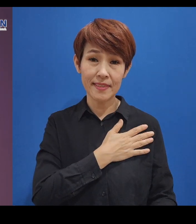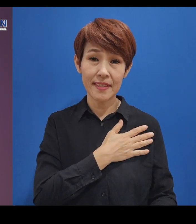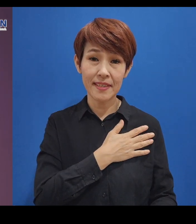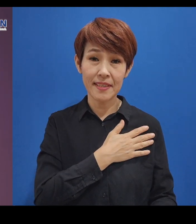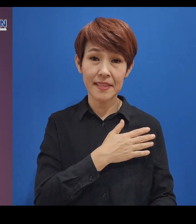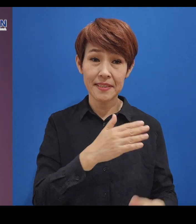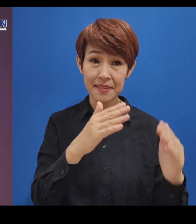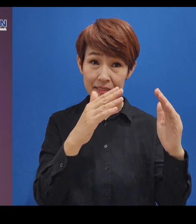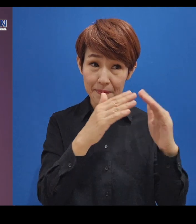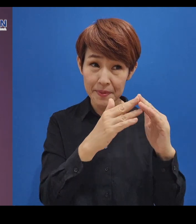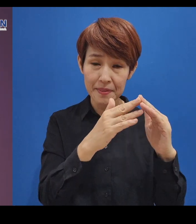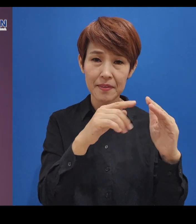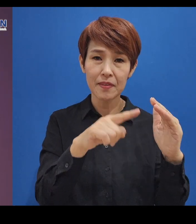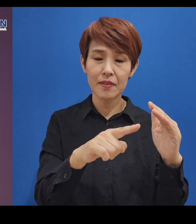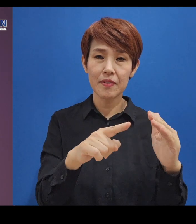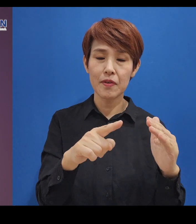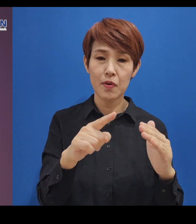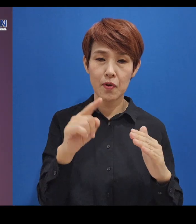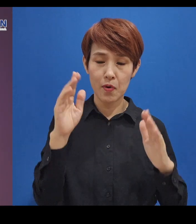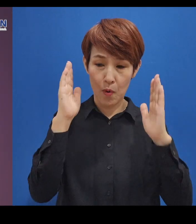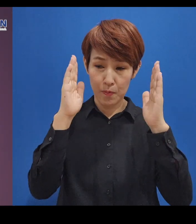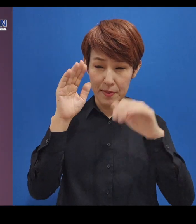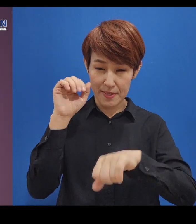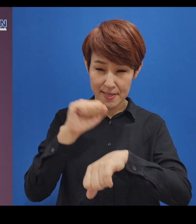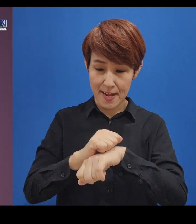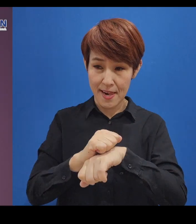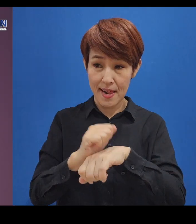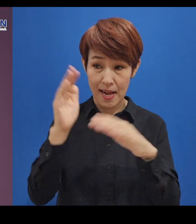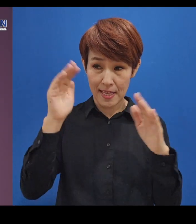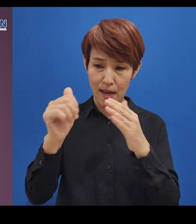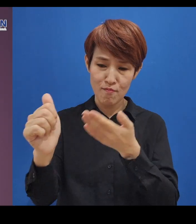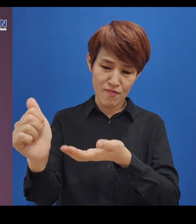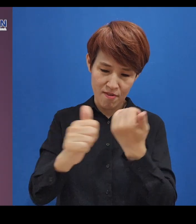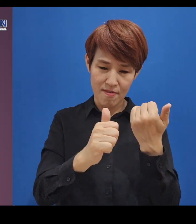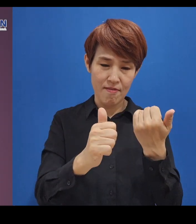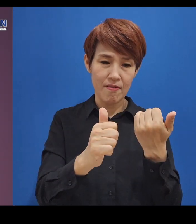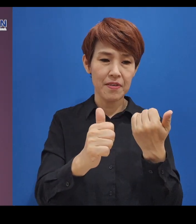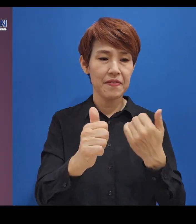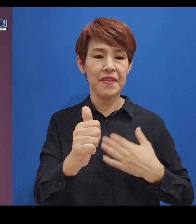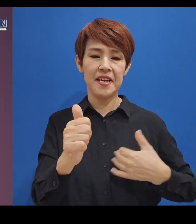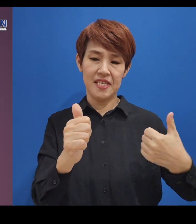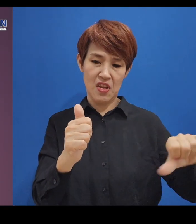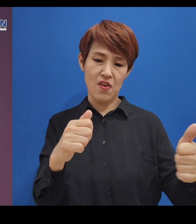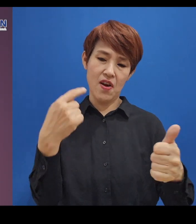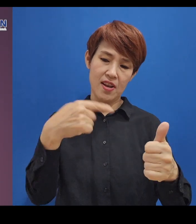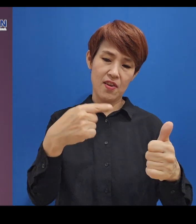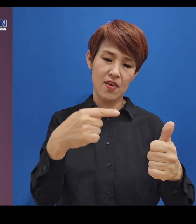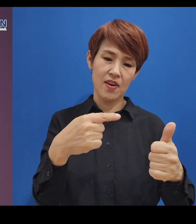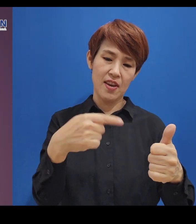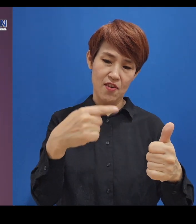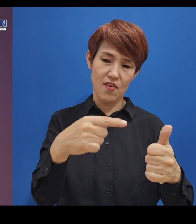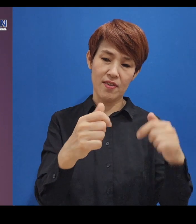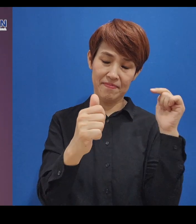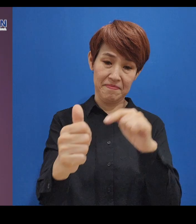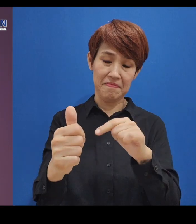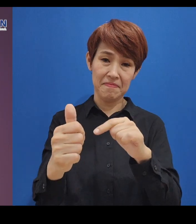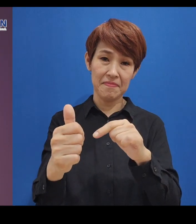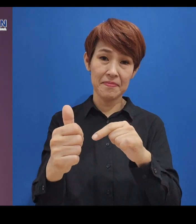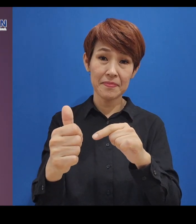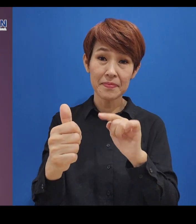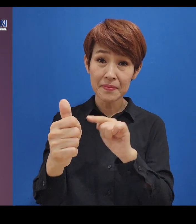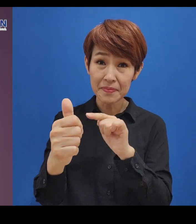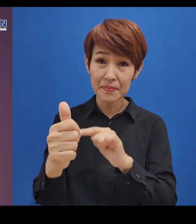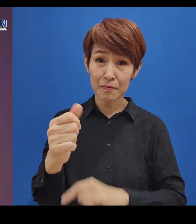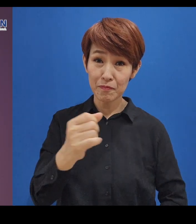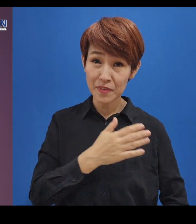불러다 집에서 재우고 먹이며 내 새끼 가르쳐 달라 그래요. 그러면 그 부잣집 자제는 정말